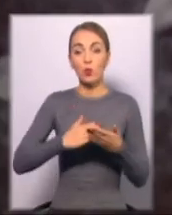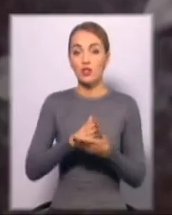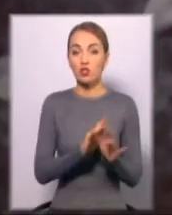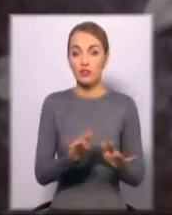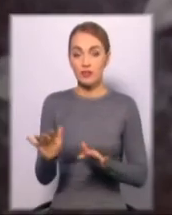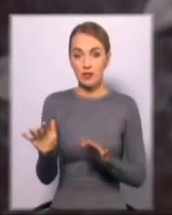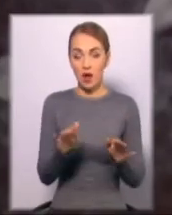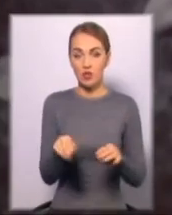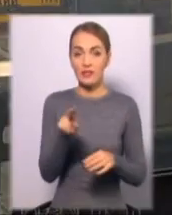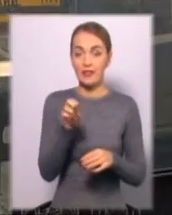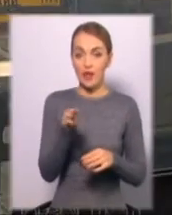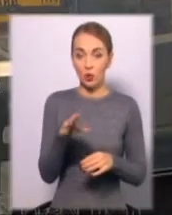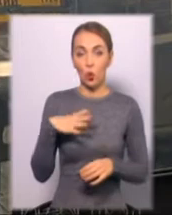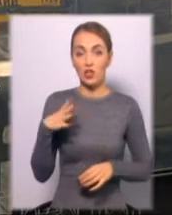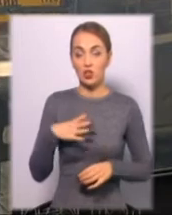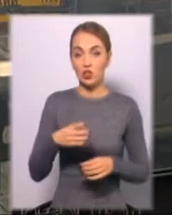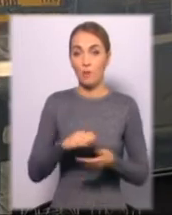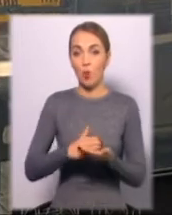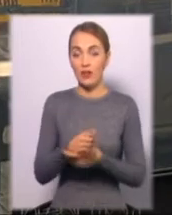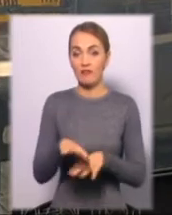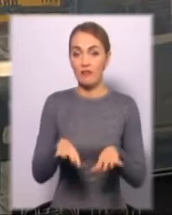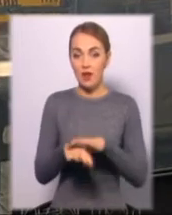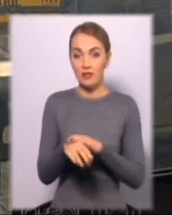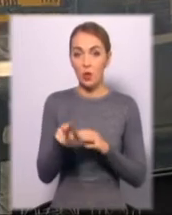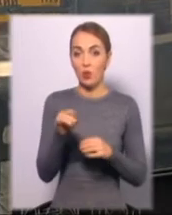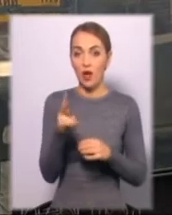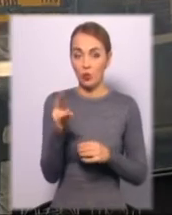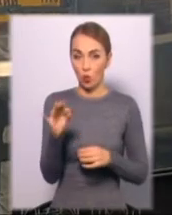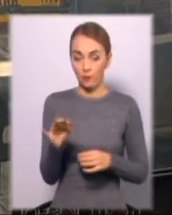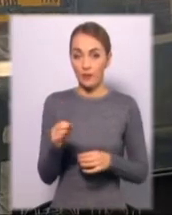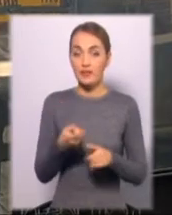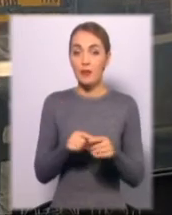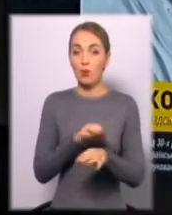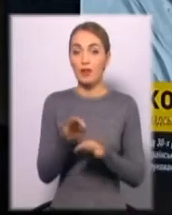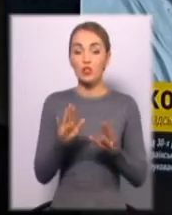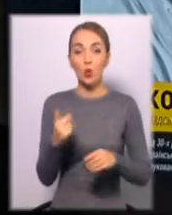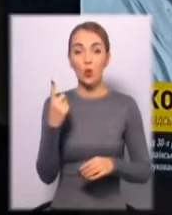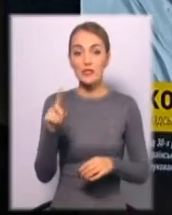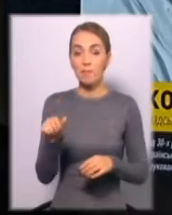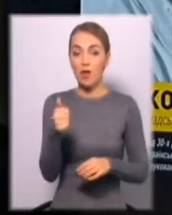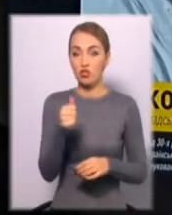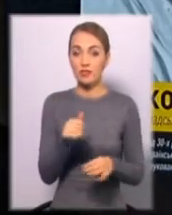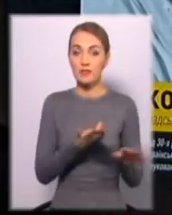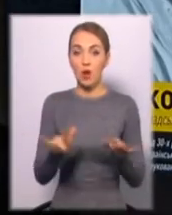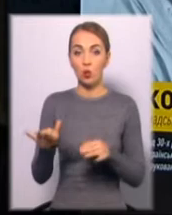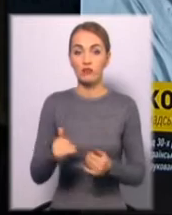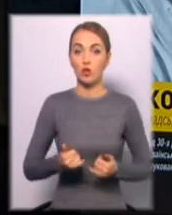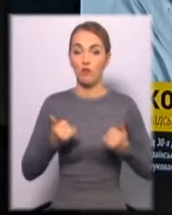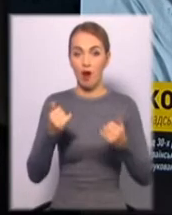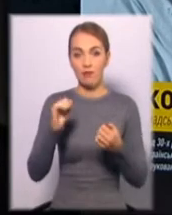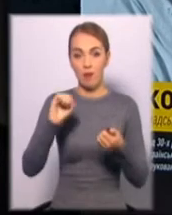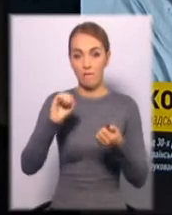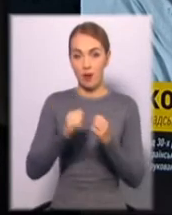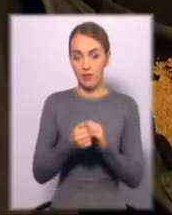діяч, дисидент, колишній політв'язень Левко Лук'яненко. Цей проект – лише один з перших заходів із вшанування пам'яті